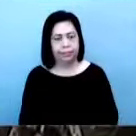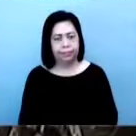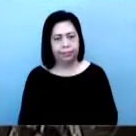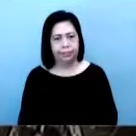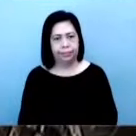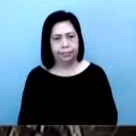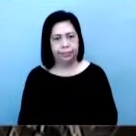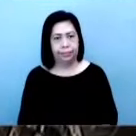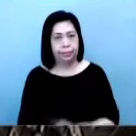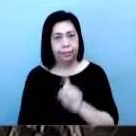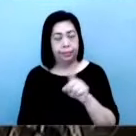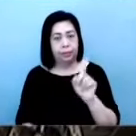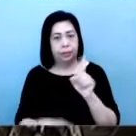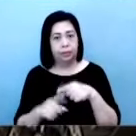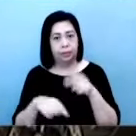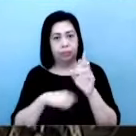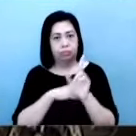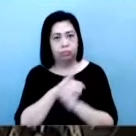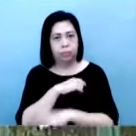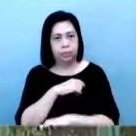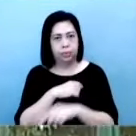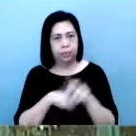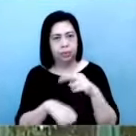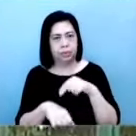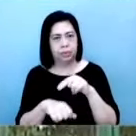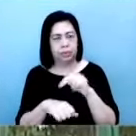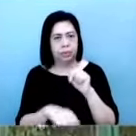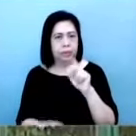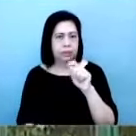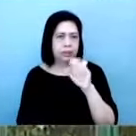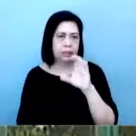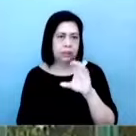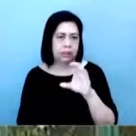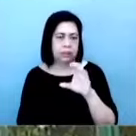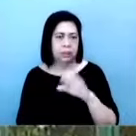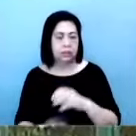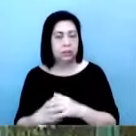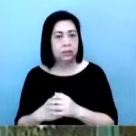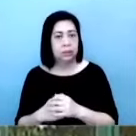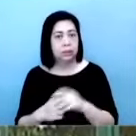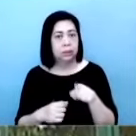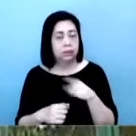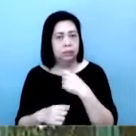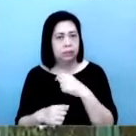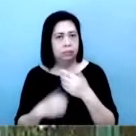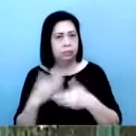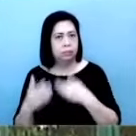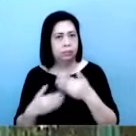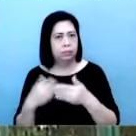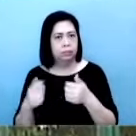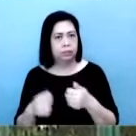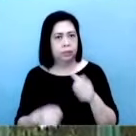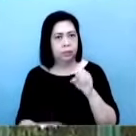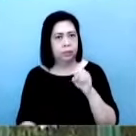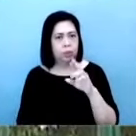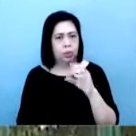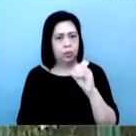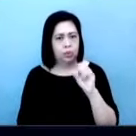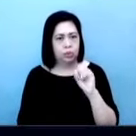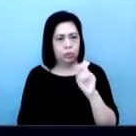makapagpapalaya ng suspensyon ng national telecommunications Commission ang nag papatakbo ritong swar zug media